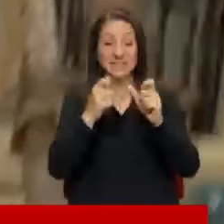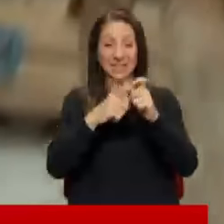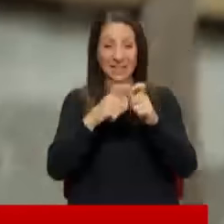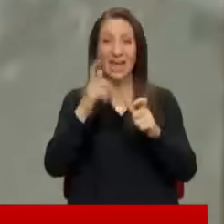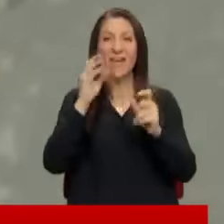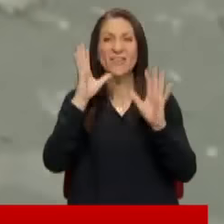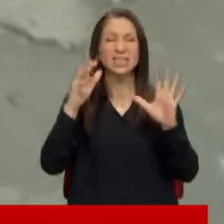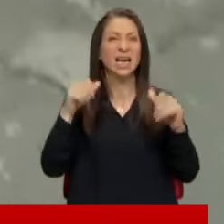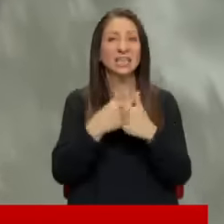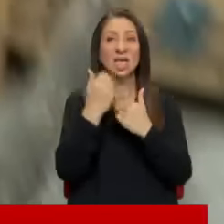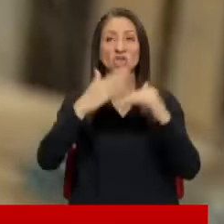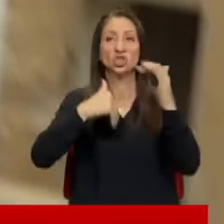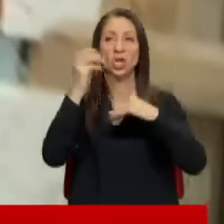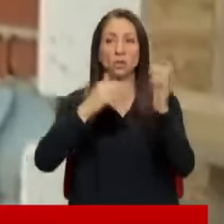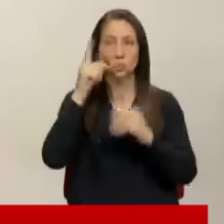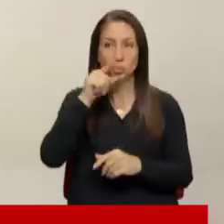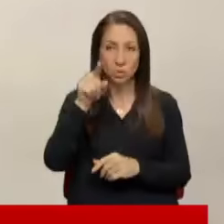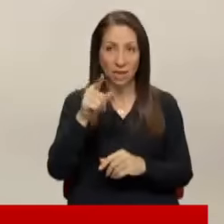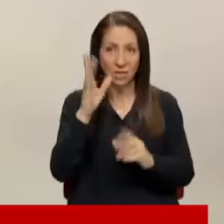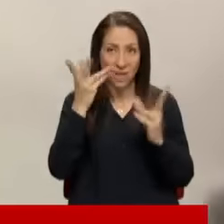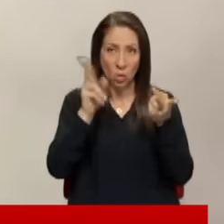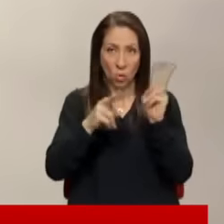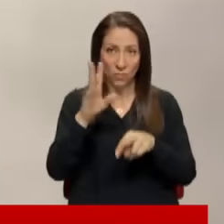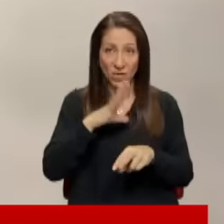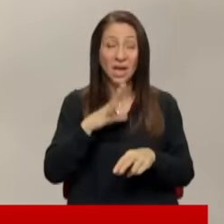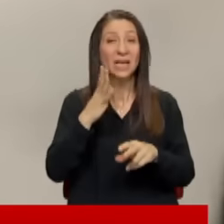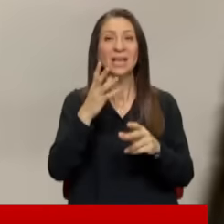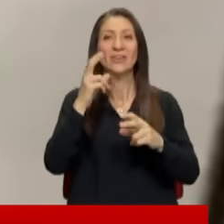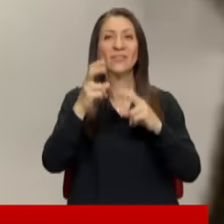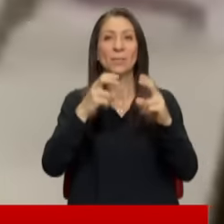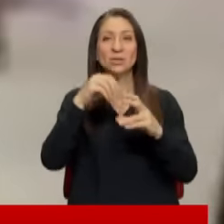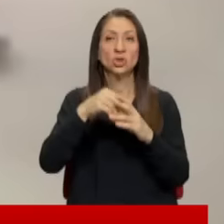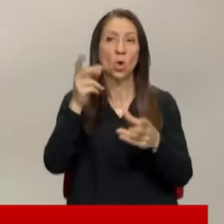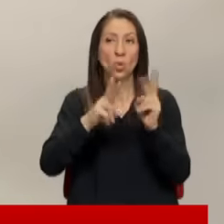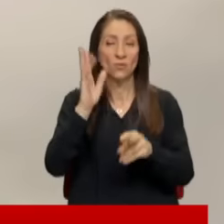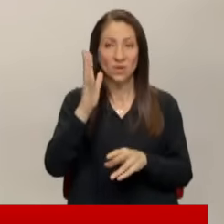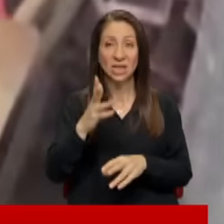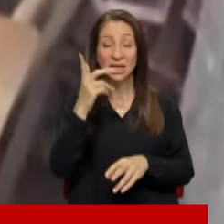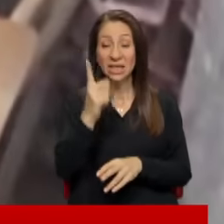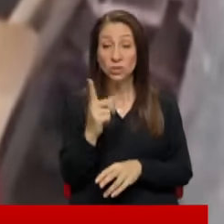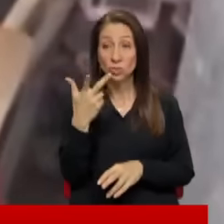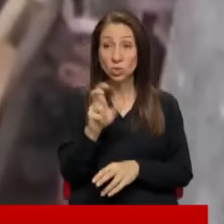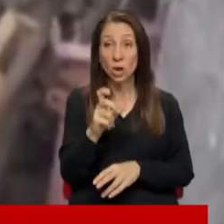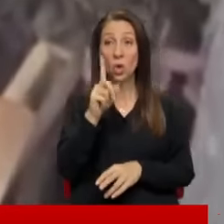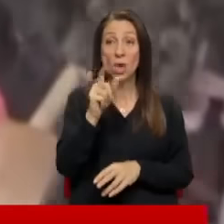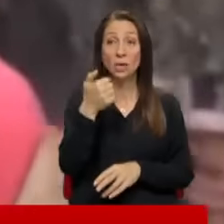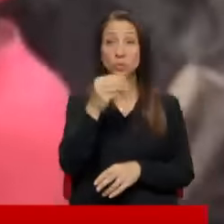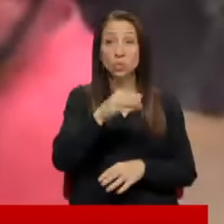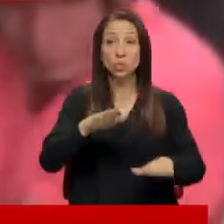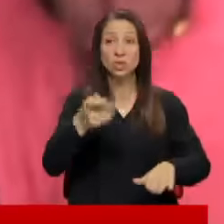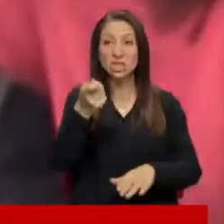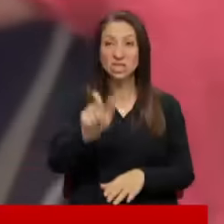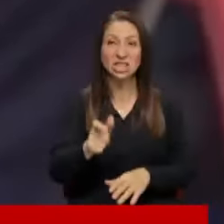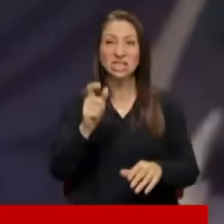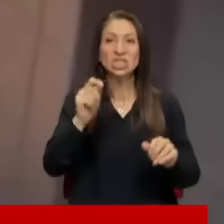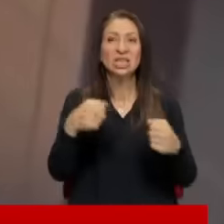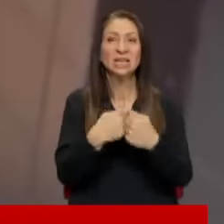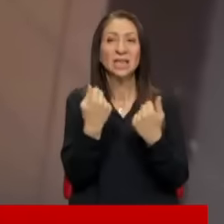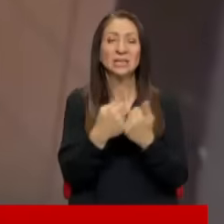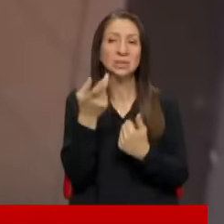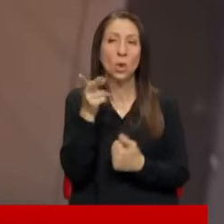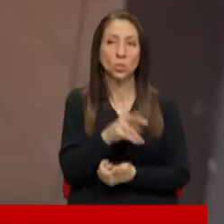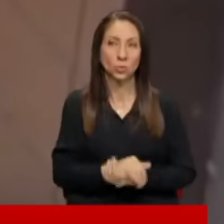fazla kaza da inşaat sektöründe yaşandı. En fazla ölüm sanayi sektöründe oldu. İlk 3 ayda 16 çocuk işçi iş kazalarında